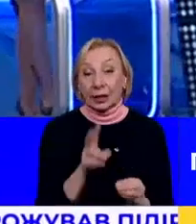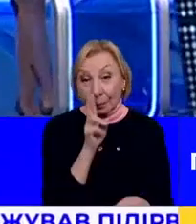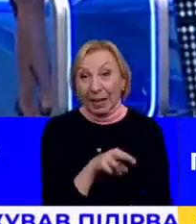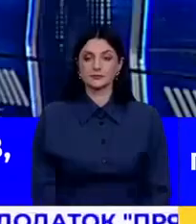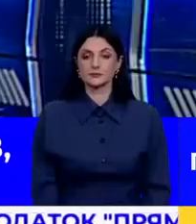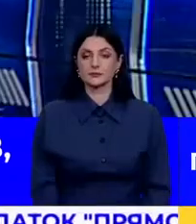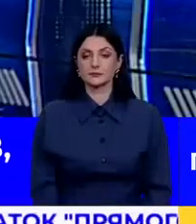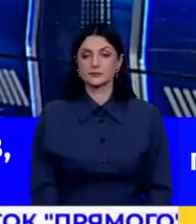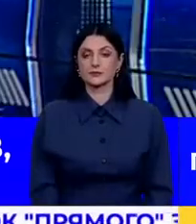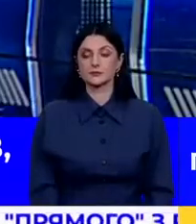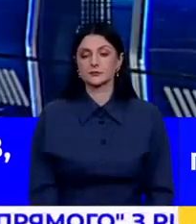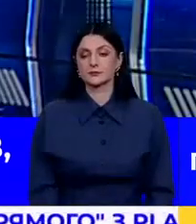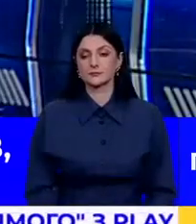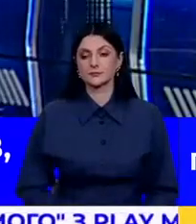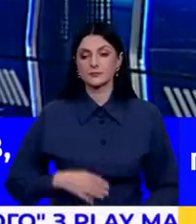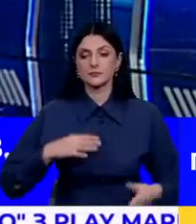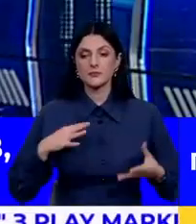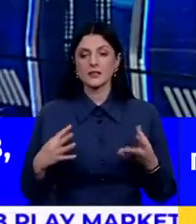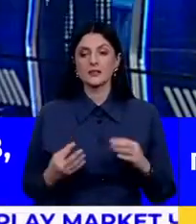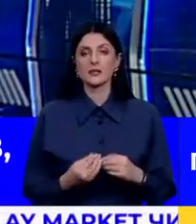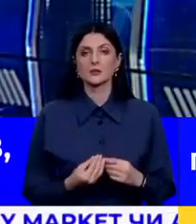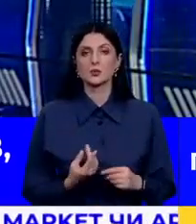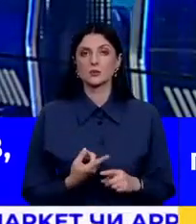немного. Результаты этого всего.